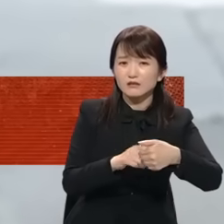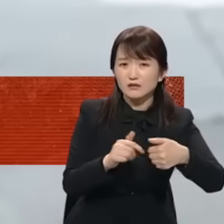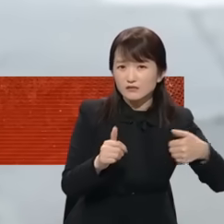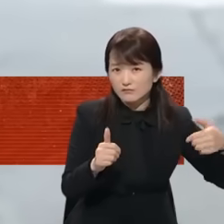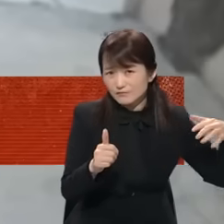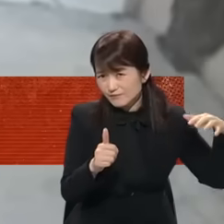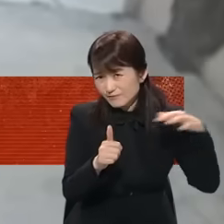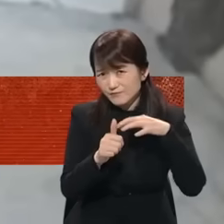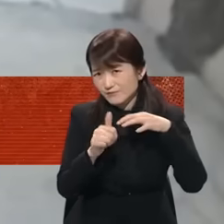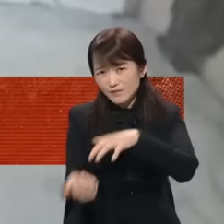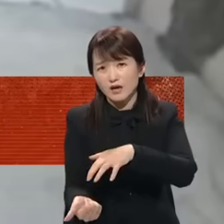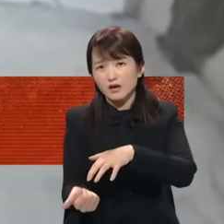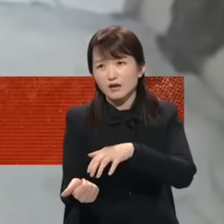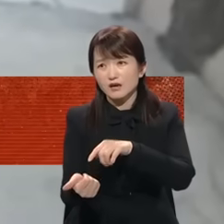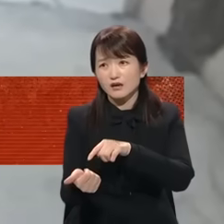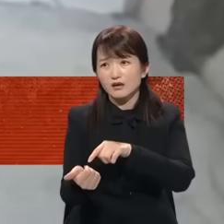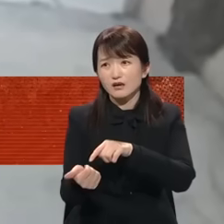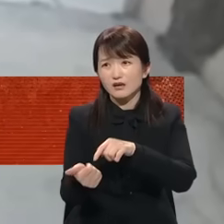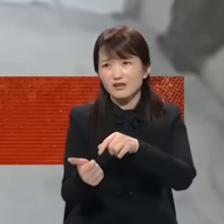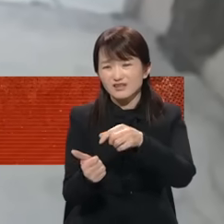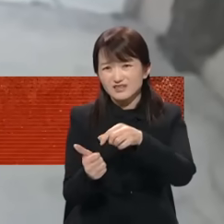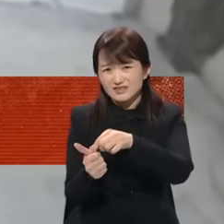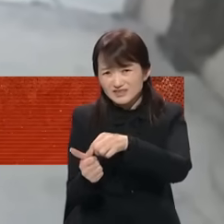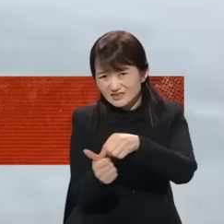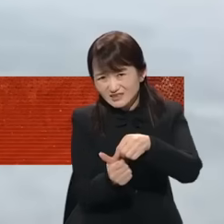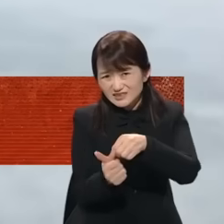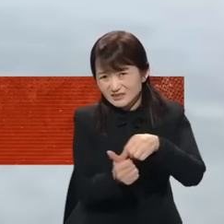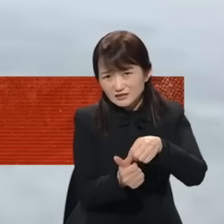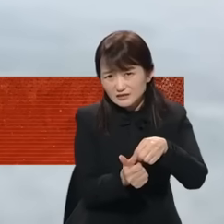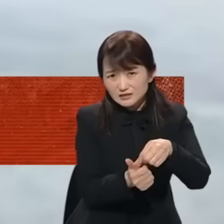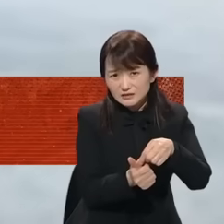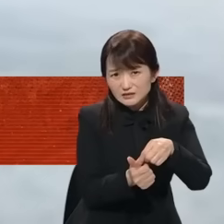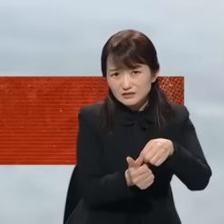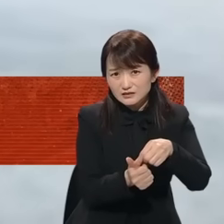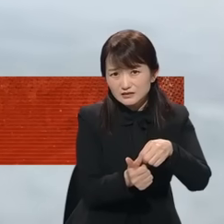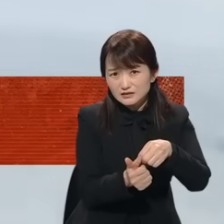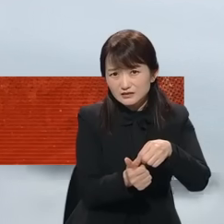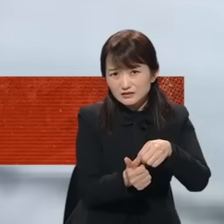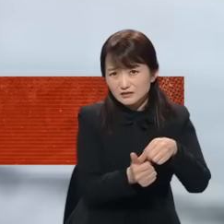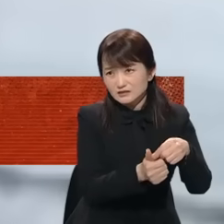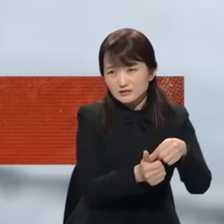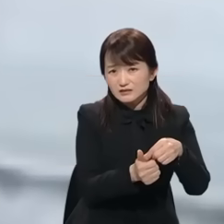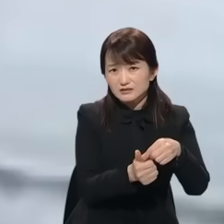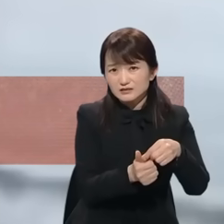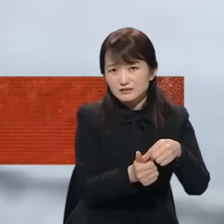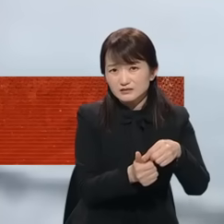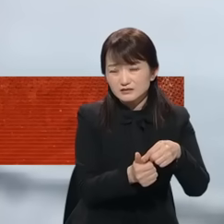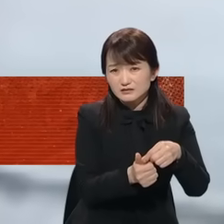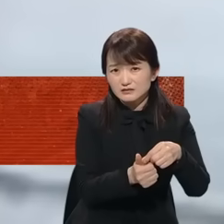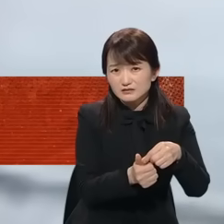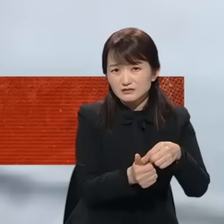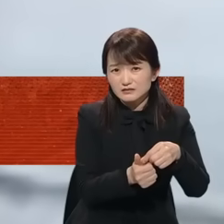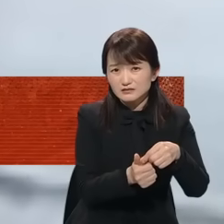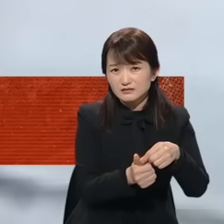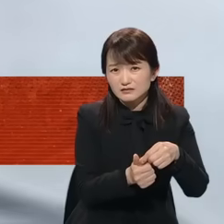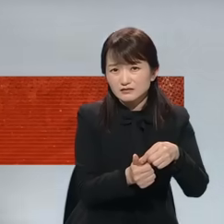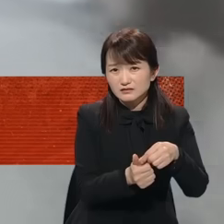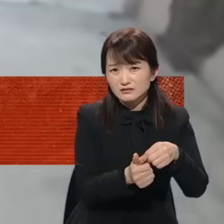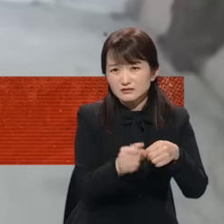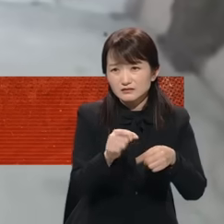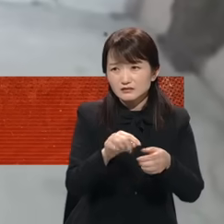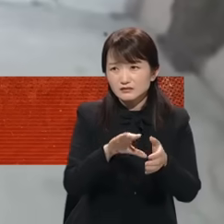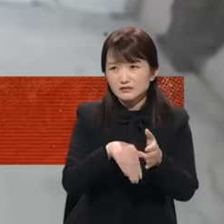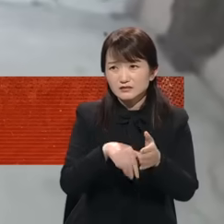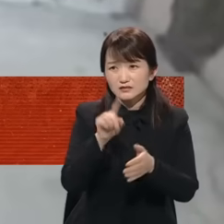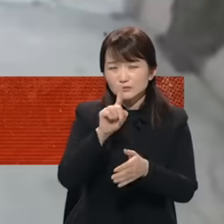공격은 그야말로 무자비 했습니다 노인은 그런 멧돼지에게 일말의 반격은 커녕 꼼짝도 못하고 당할 수밖에 없었는데